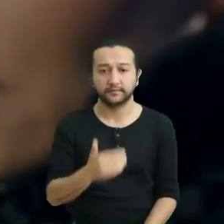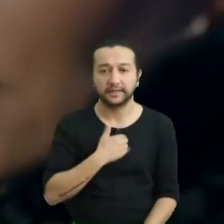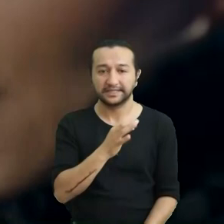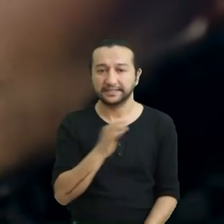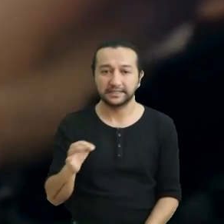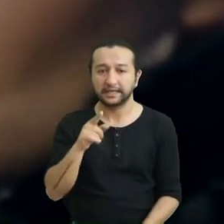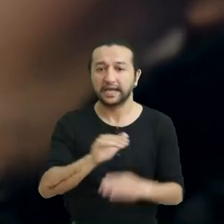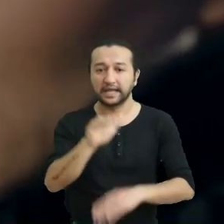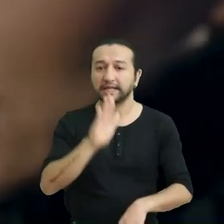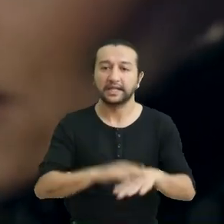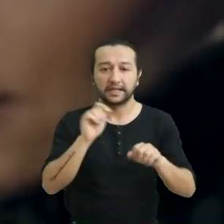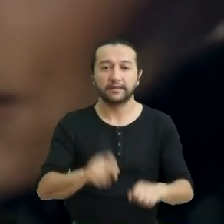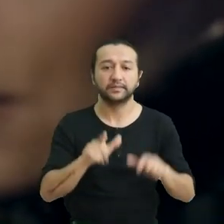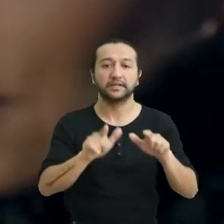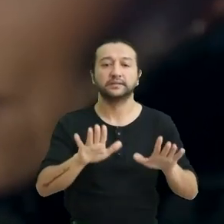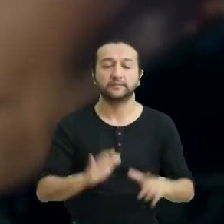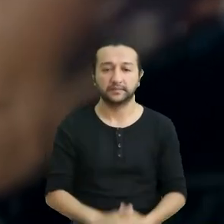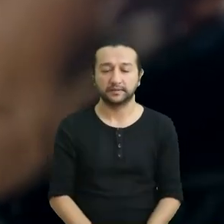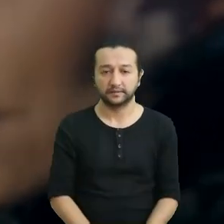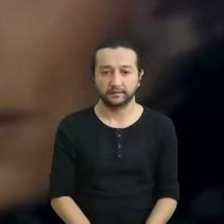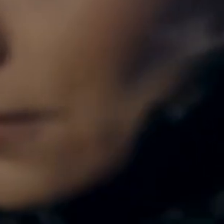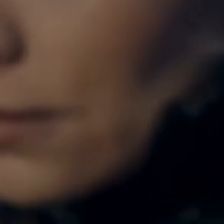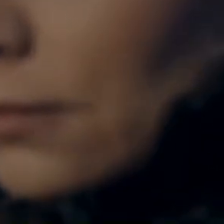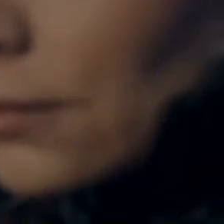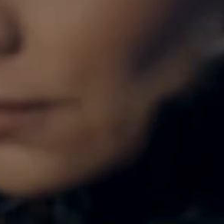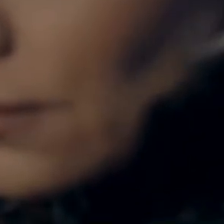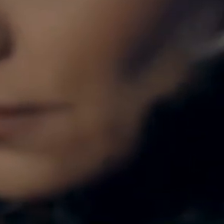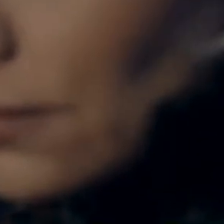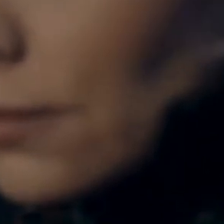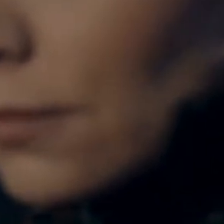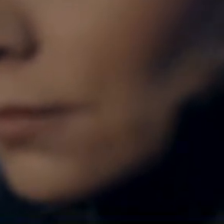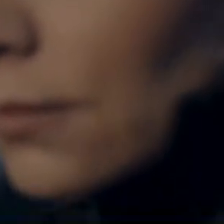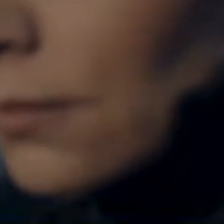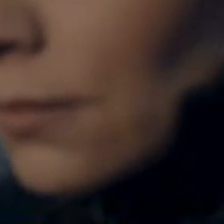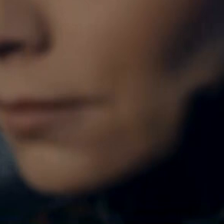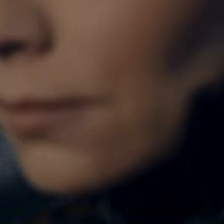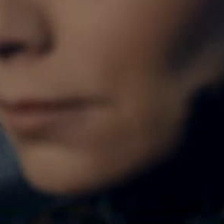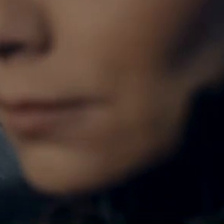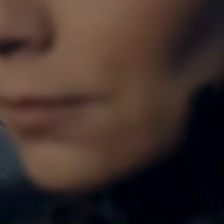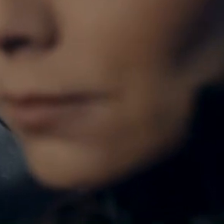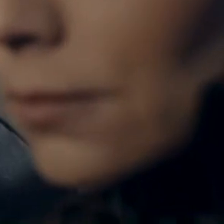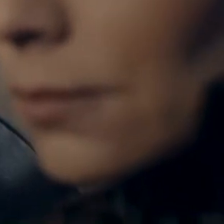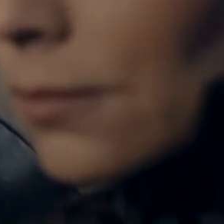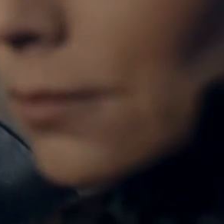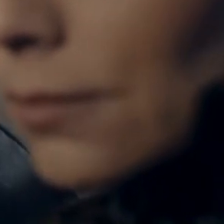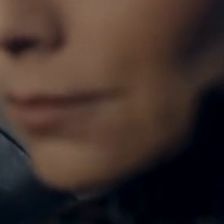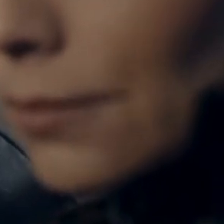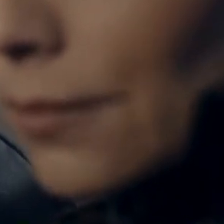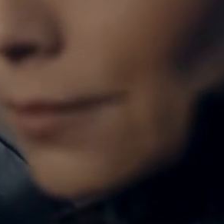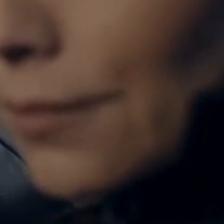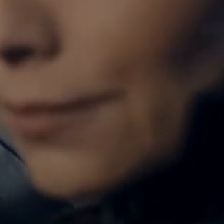Bensiz hayatta ne yaptım umurumda bile değil. Yağız ağlayacak gibi olup dişlerini sıktı. Gökçe yüzüne bakmıyor.